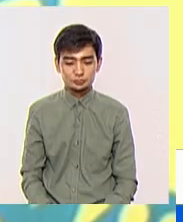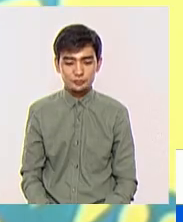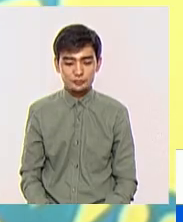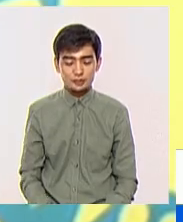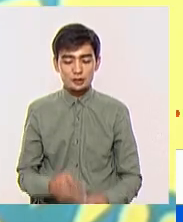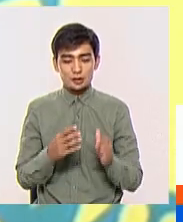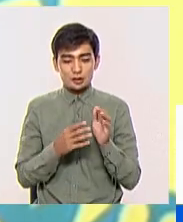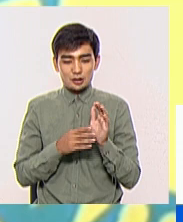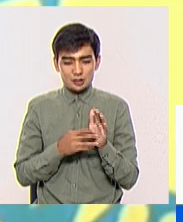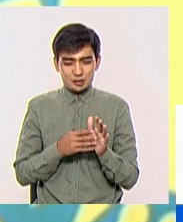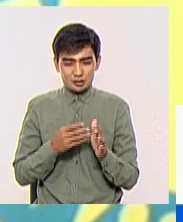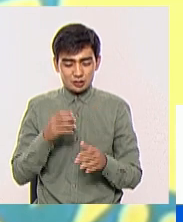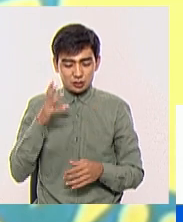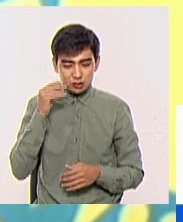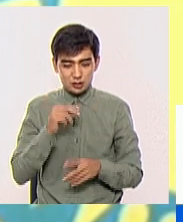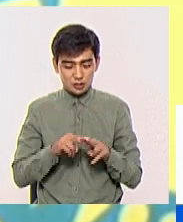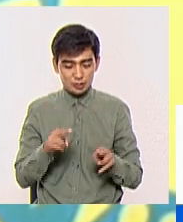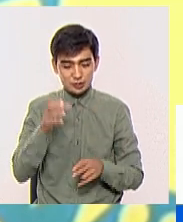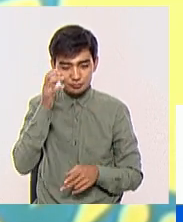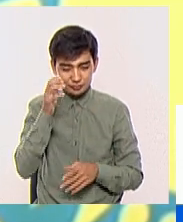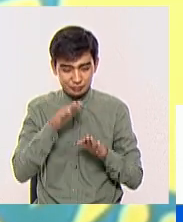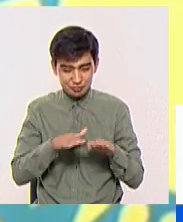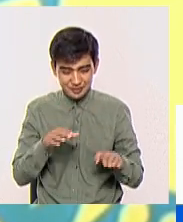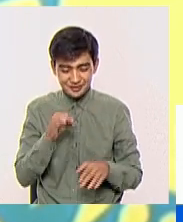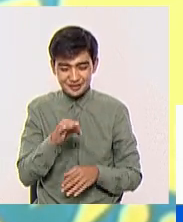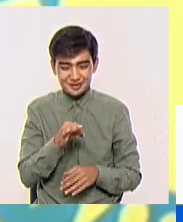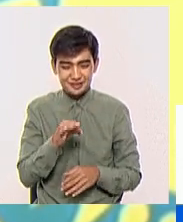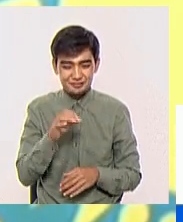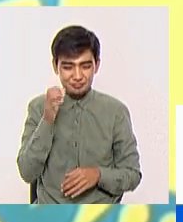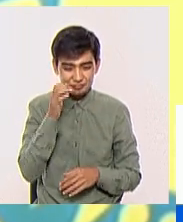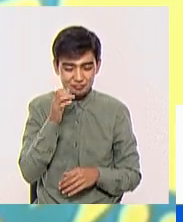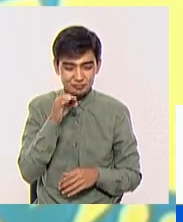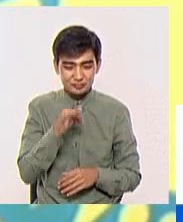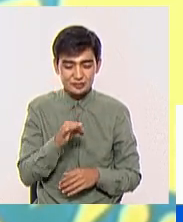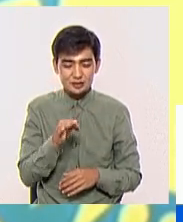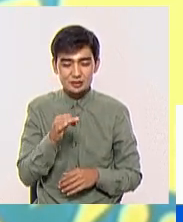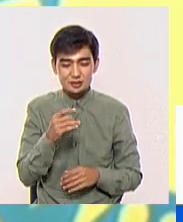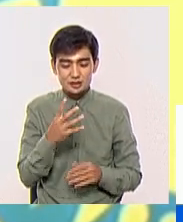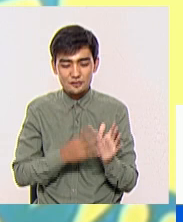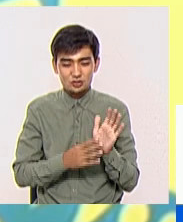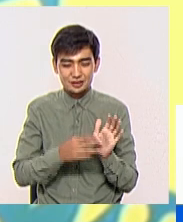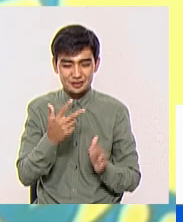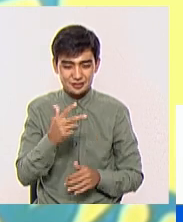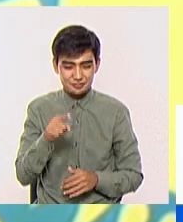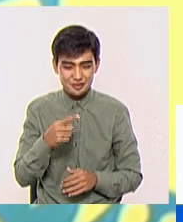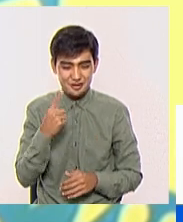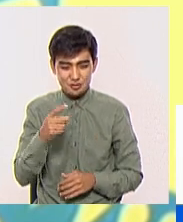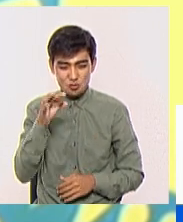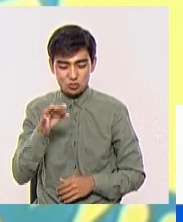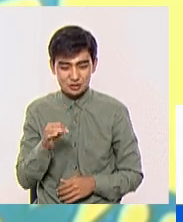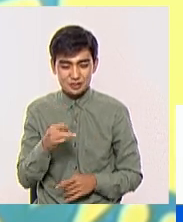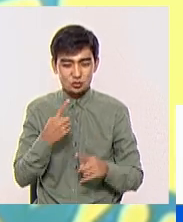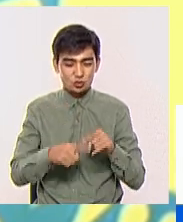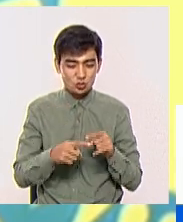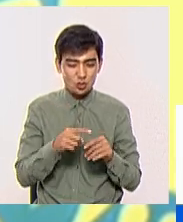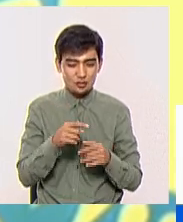9 тамыздағы жағдай бойынша білім мекемелеріндегі педагогтердің 93,1% және басқа